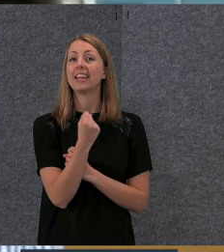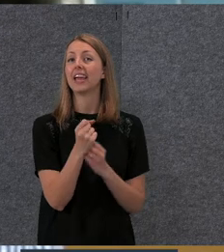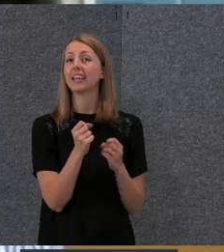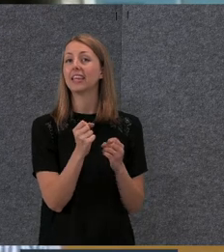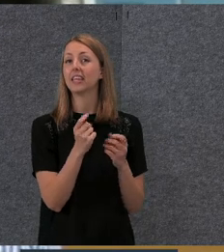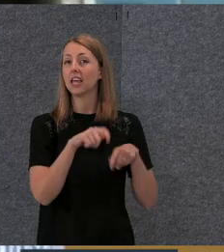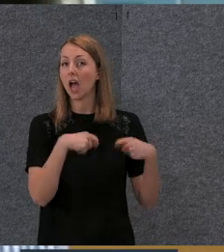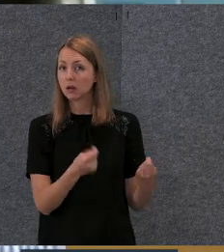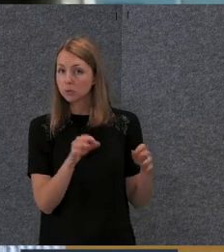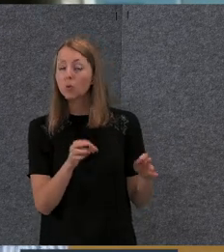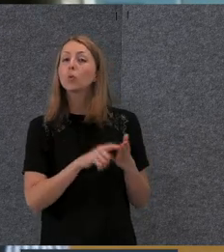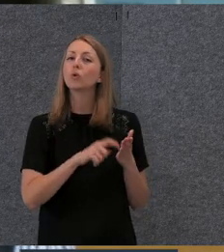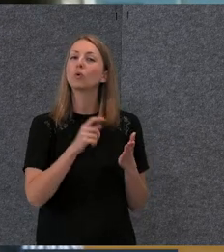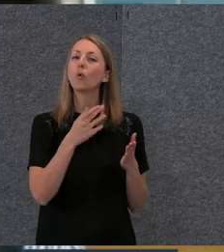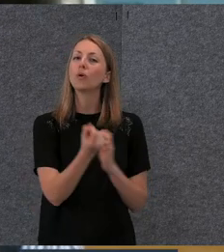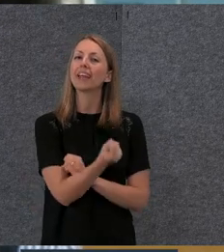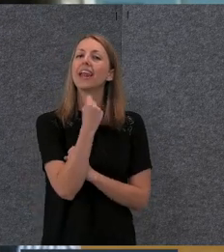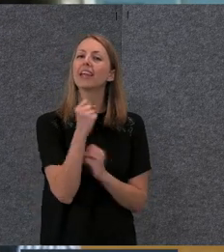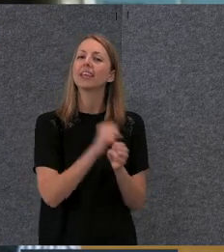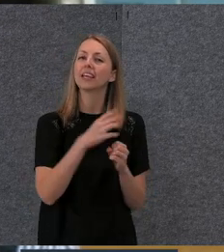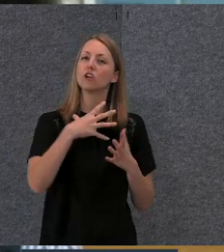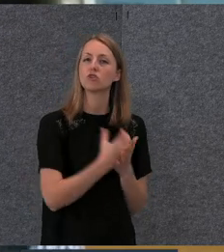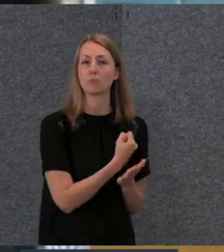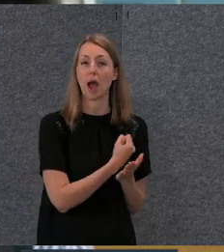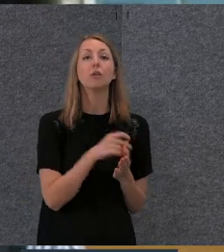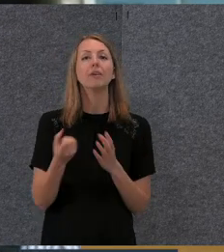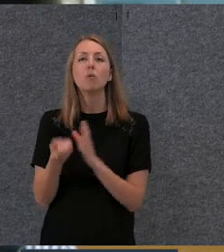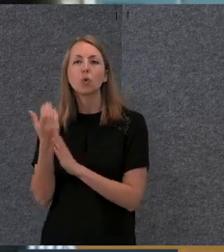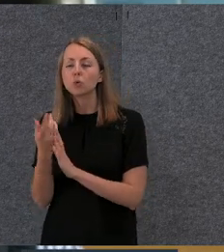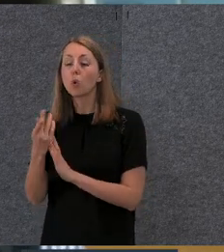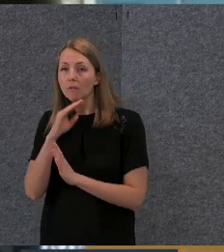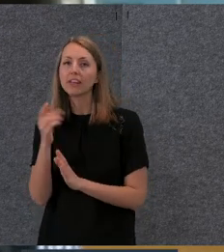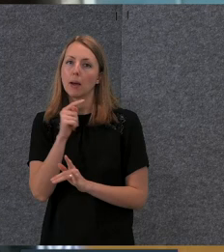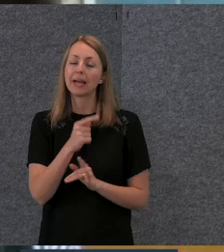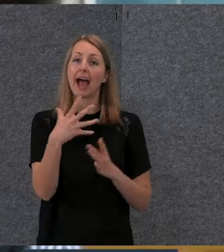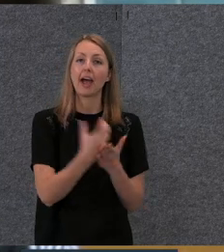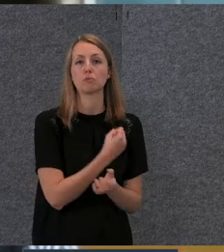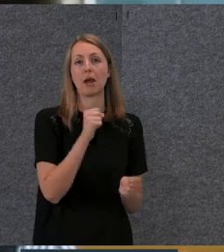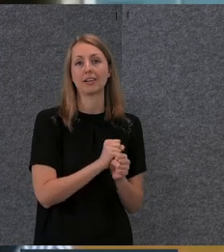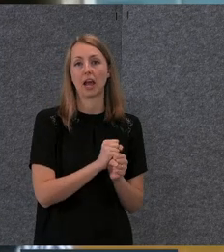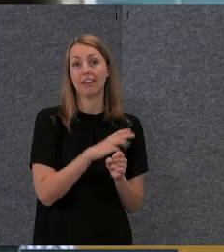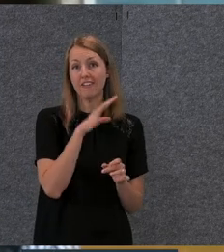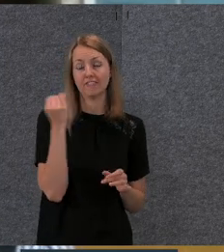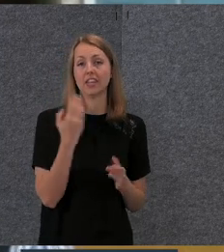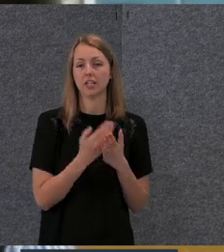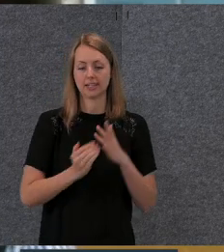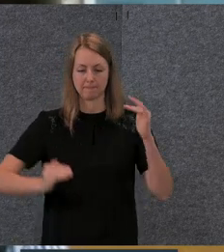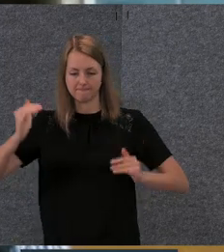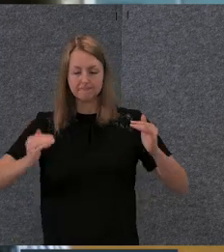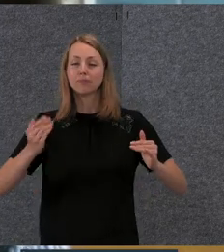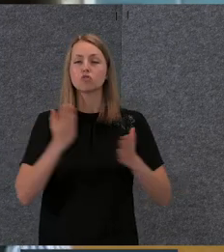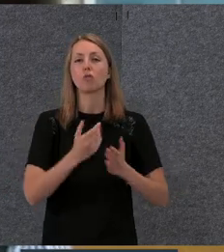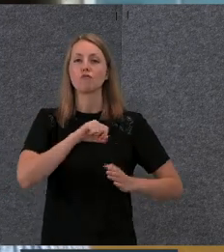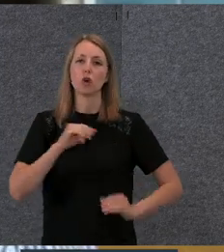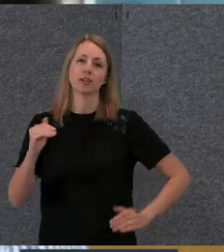Einsparungen, die sie erreichen, viel, viel höher sind als der Herstellungsenergieaufwand. Ne? Sodass man auch gegen die eigentlich nicht sein darf. Also wir beraten die Leute immer in Richtung